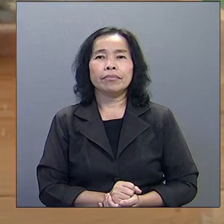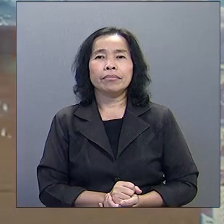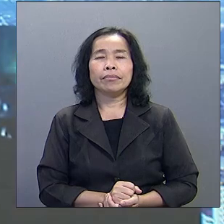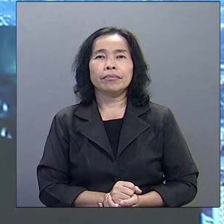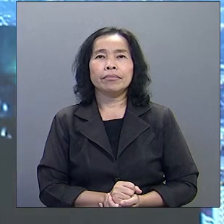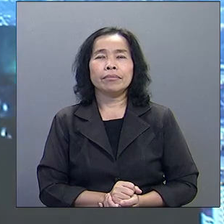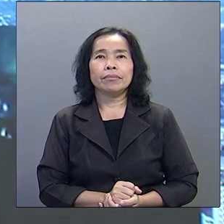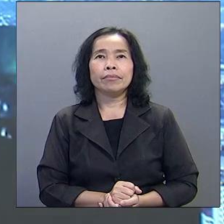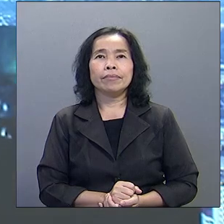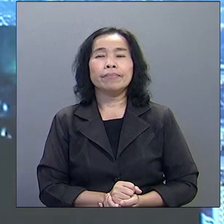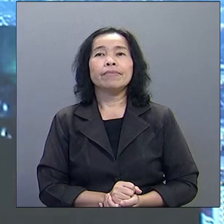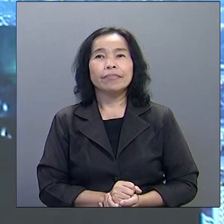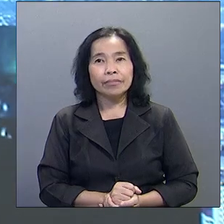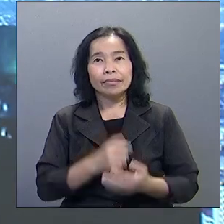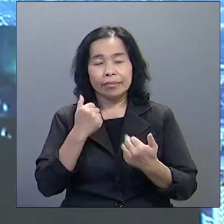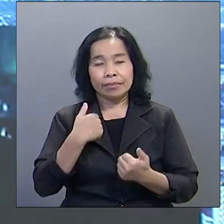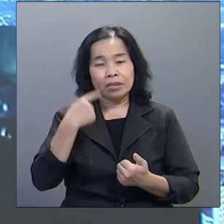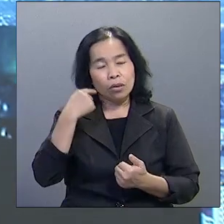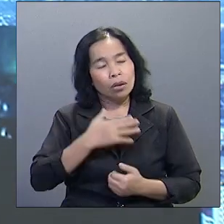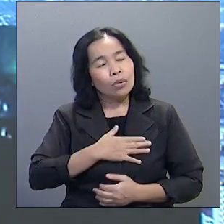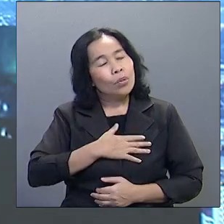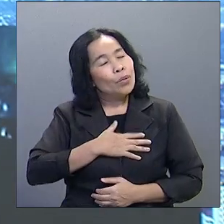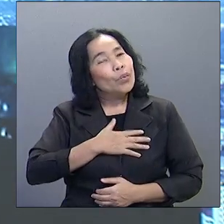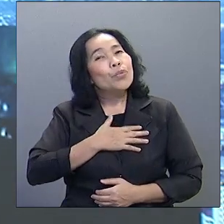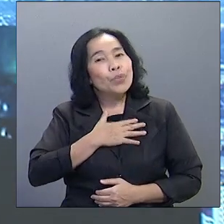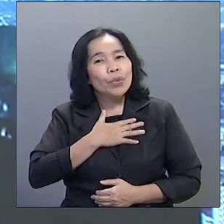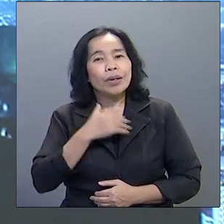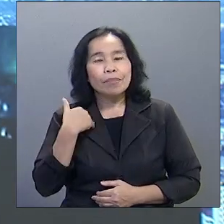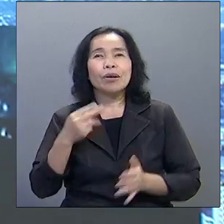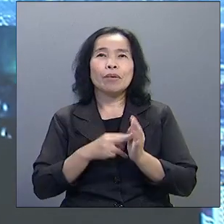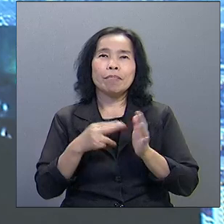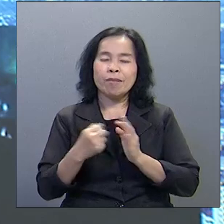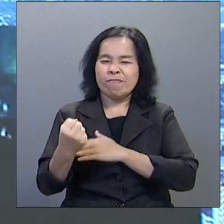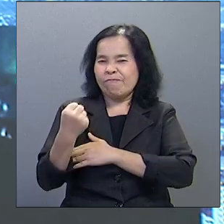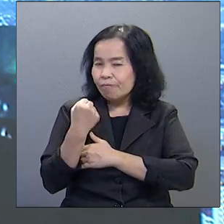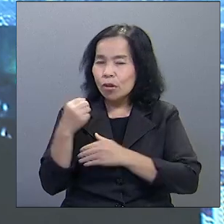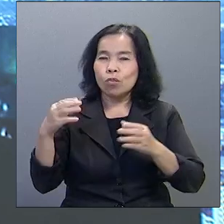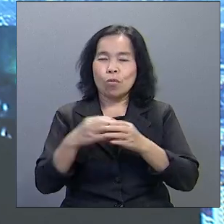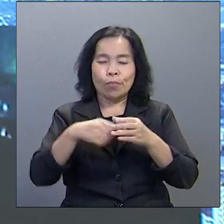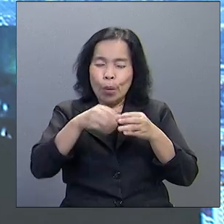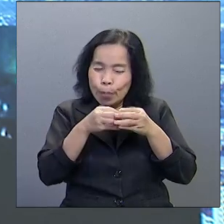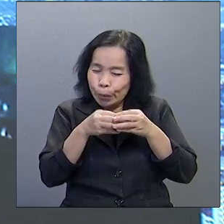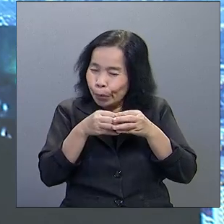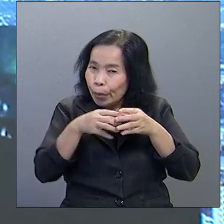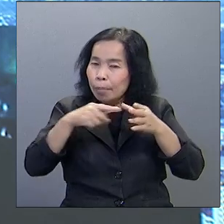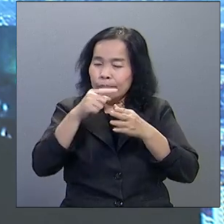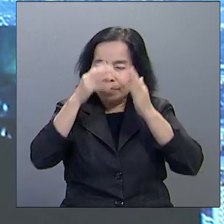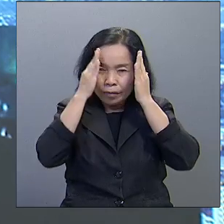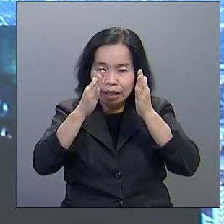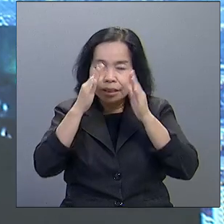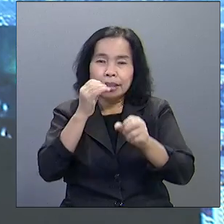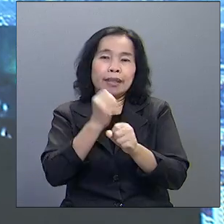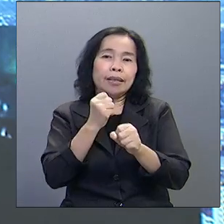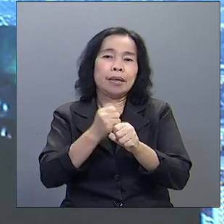ครับเห็นแล้วต้องบอกว่าชื่นใจมากๆเลยนะคะกับการรวมพลังของกลุ่มคนเล็กๆที่มีความตั้งใจที่ยิ่ง